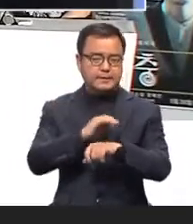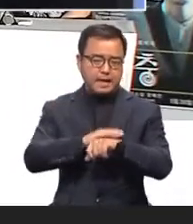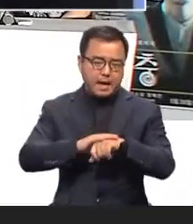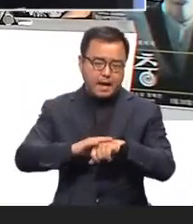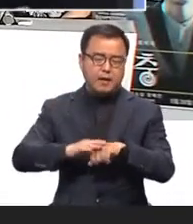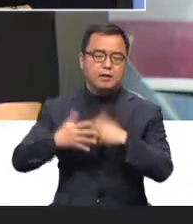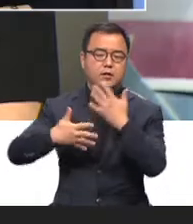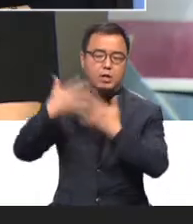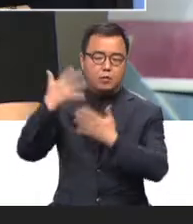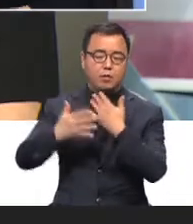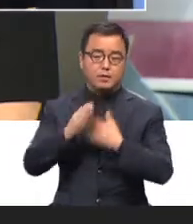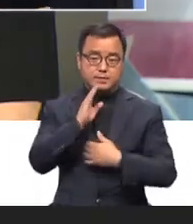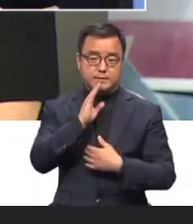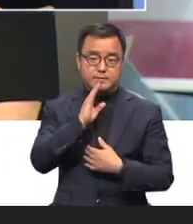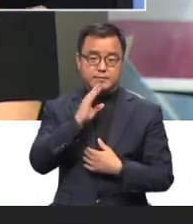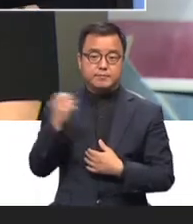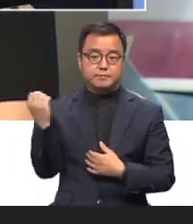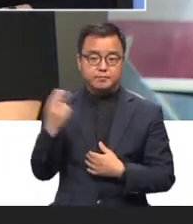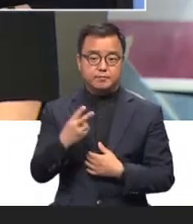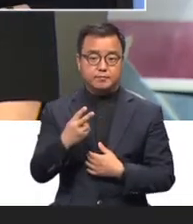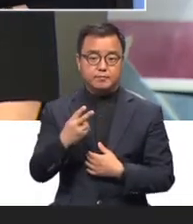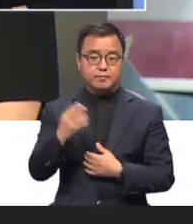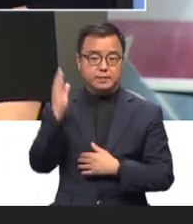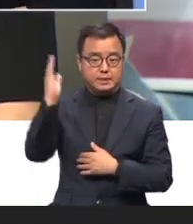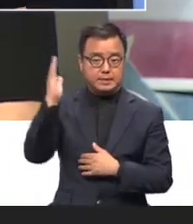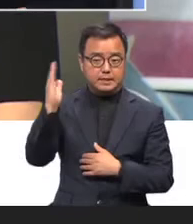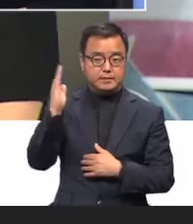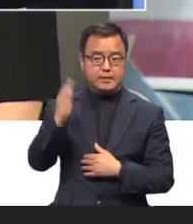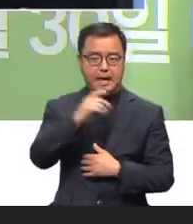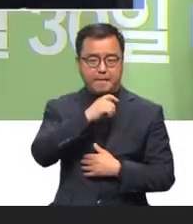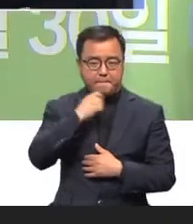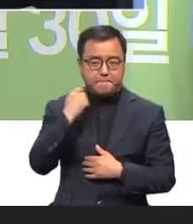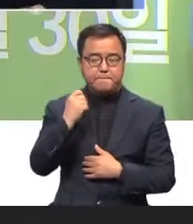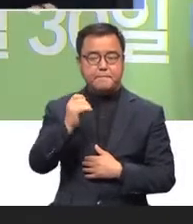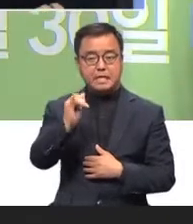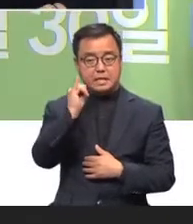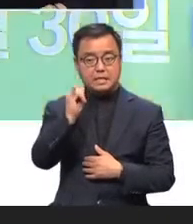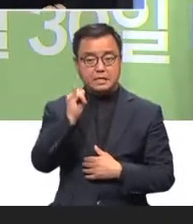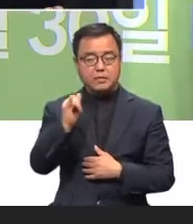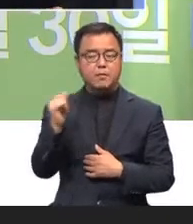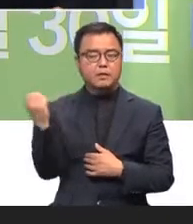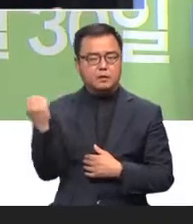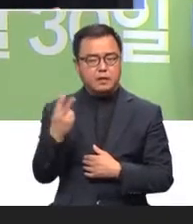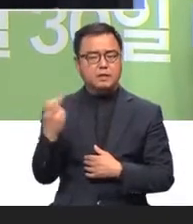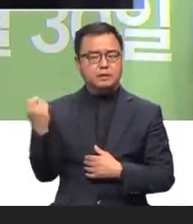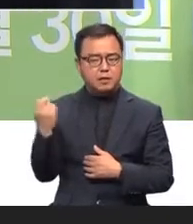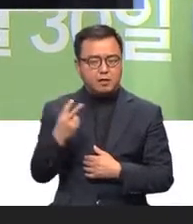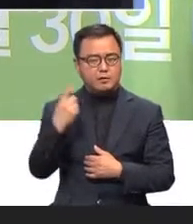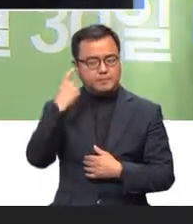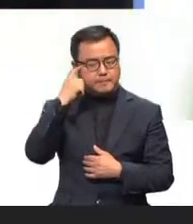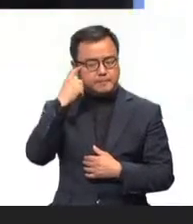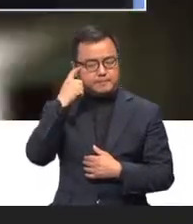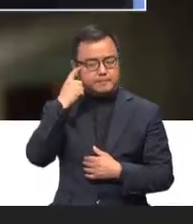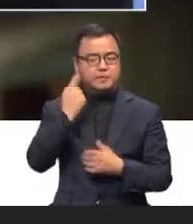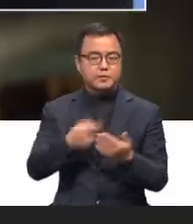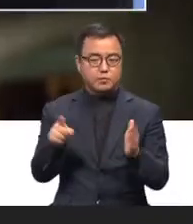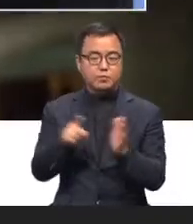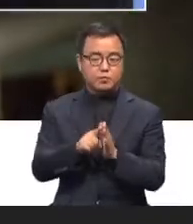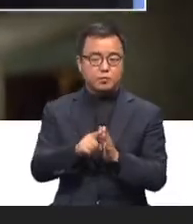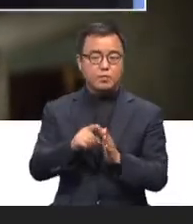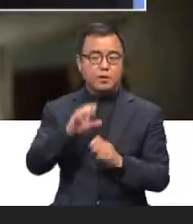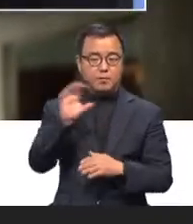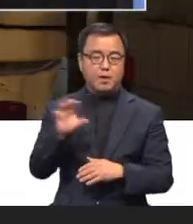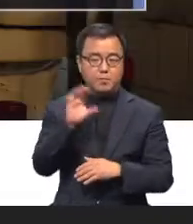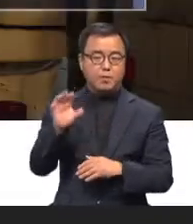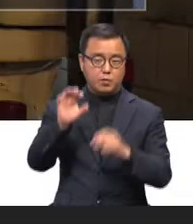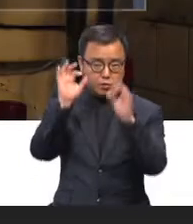그런 영화가 아니겠습니까? 그리고 또 대사의 맛도 있기 때문에 그런 것들을 곱씹어 보기 위해 N차 관람이 또 이어지고 있는데요.